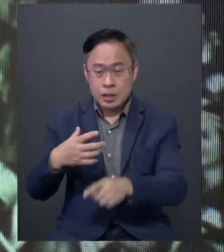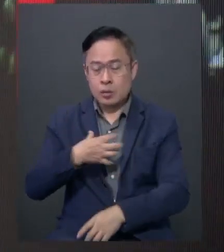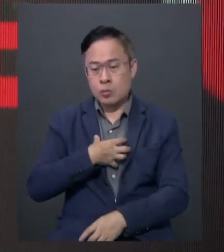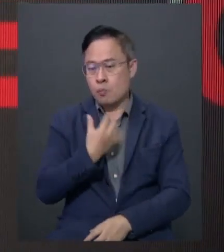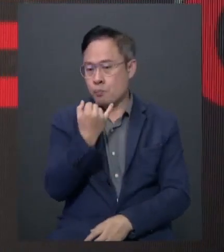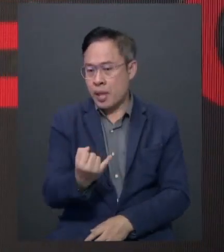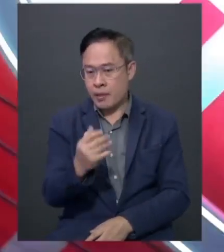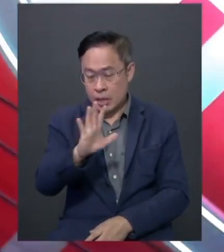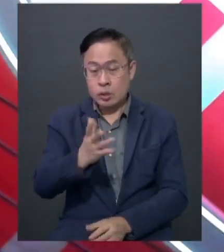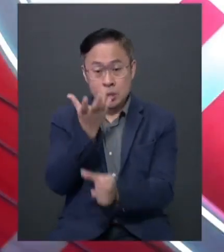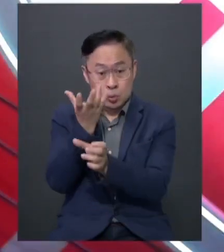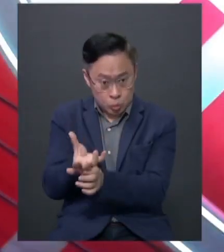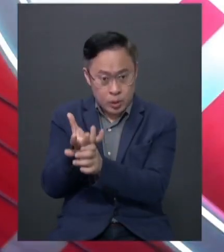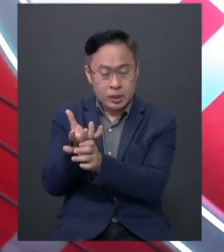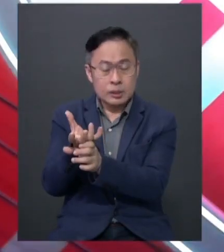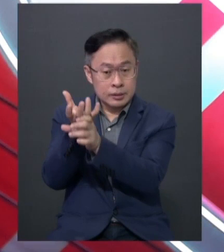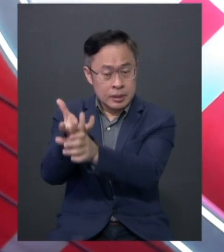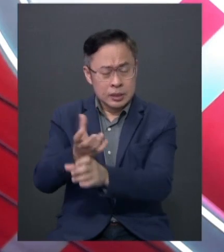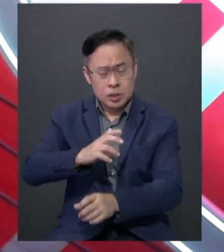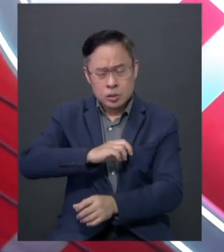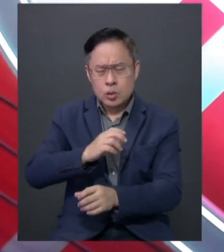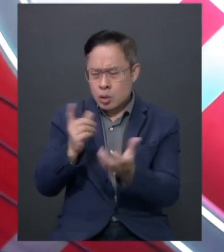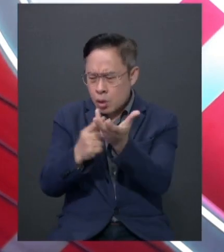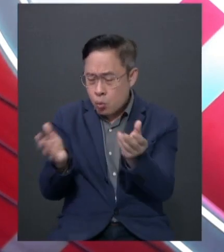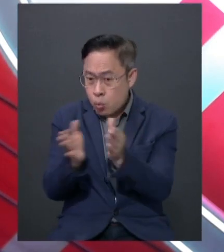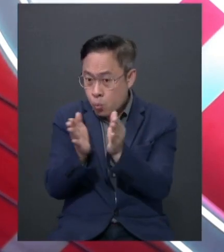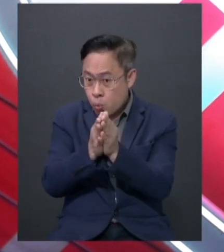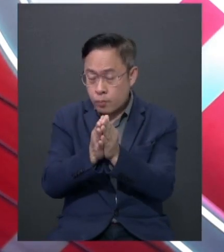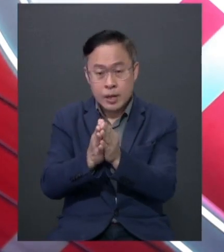ย โอ้ยมีโอกาสนะเพราะว่าตอนนี้เนี่ยก็ยังคงไม่มีใครส